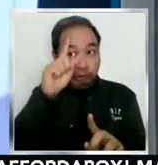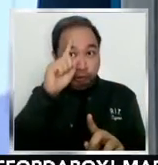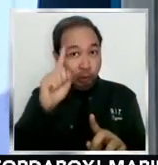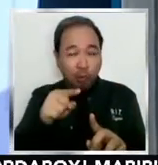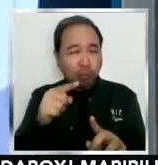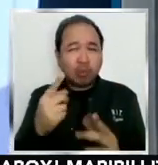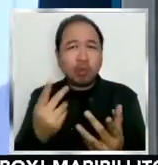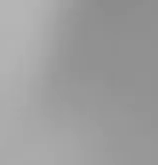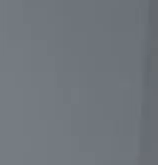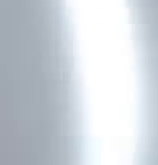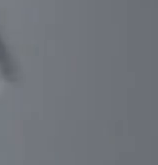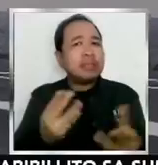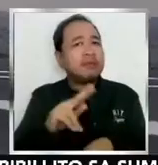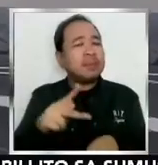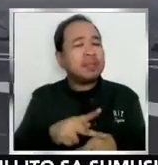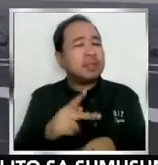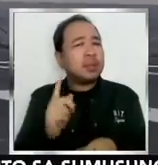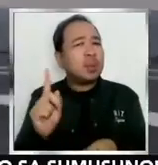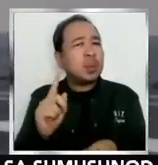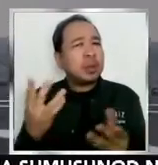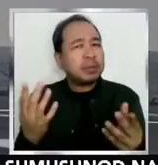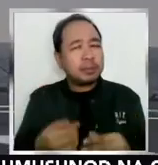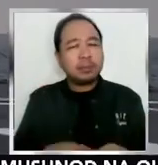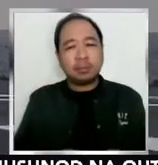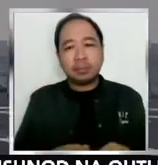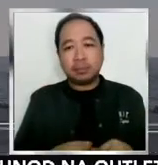JP Soriano.